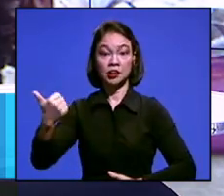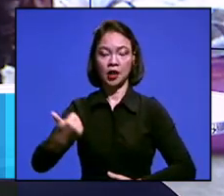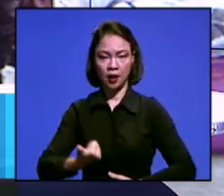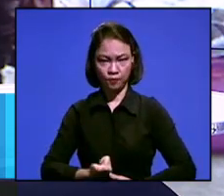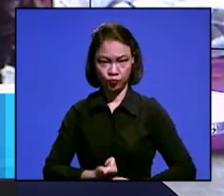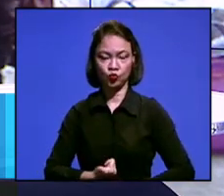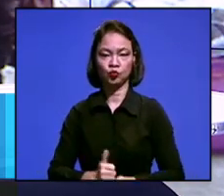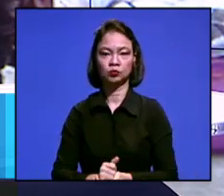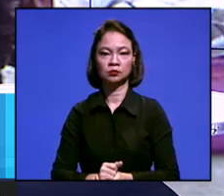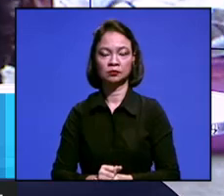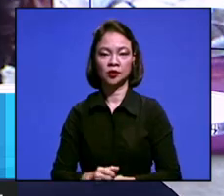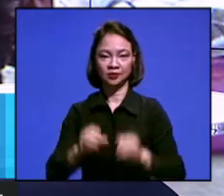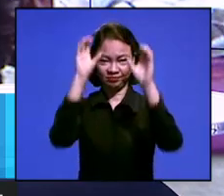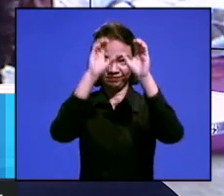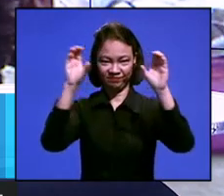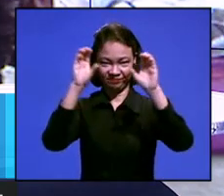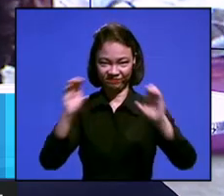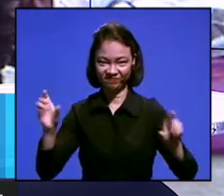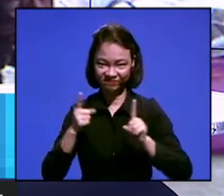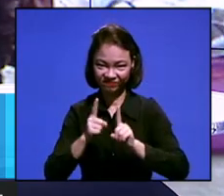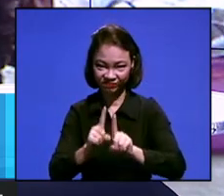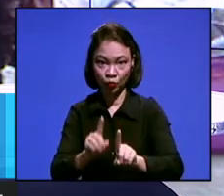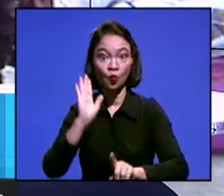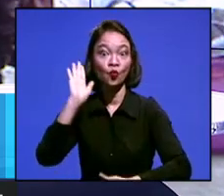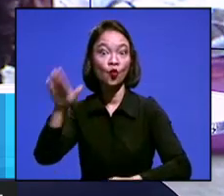undangan resepsi pernikahan untuk kembali ke rumah.